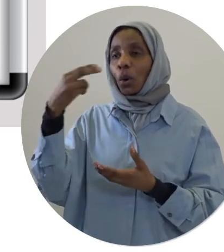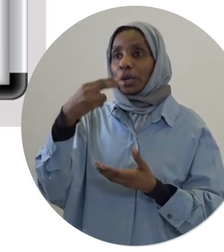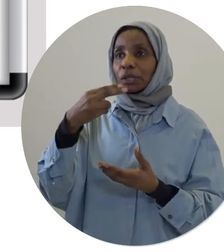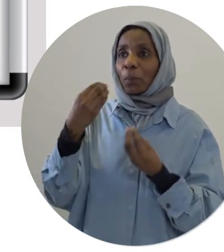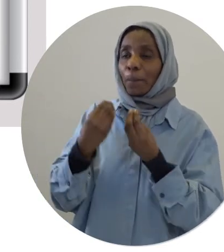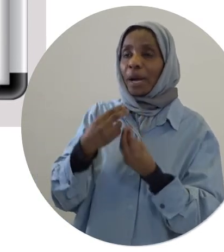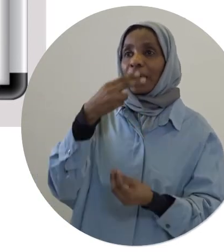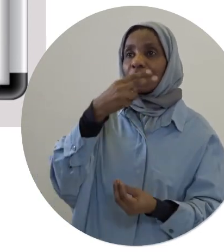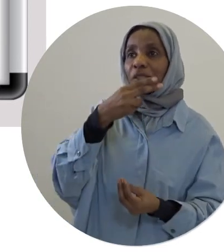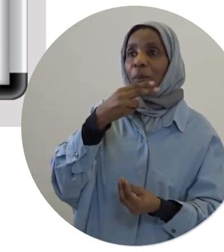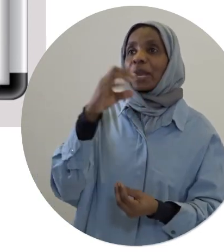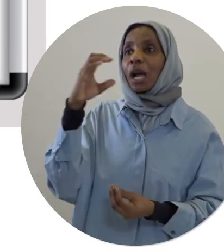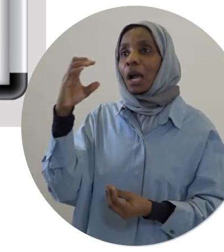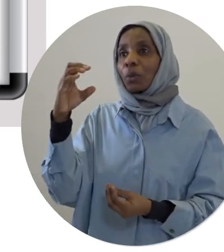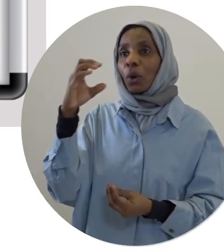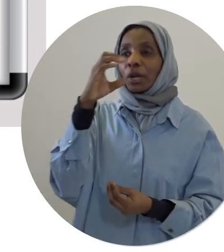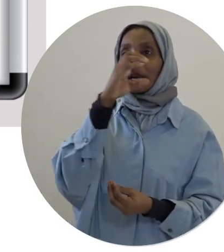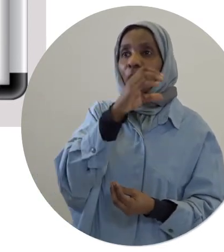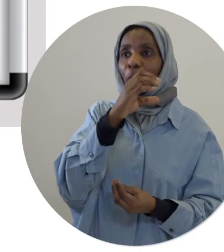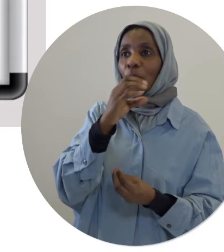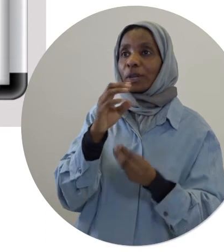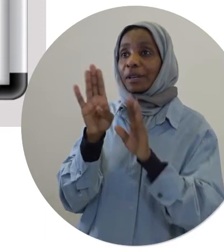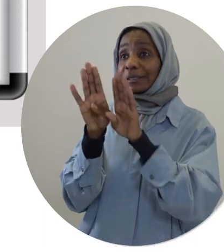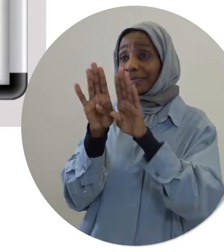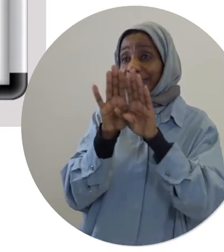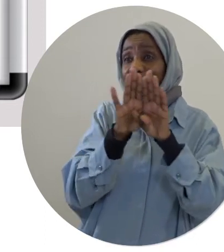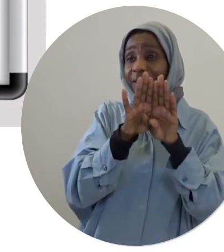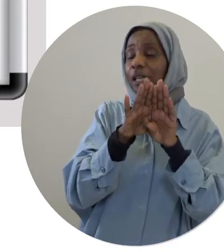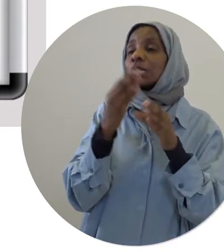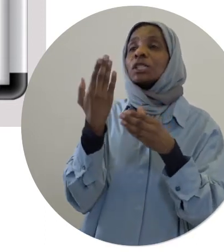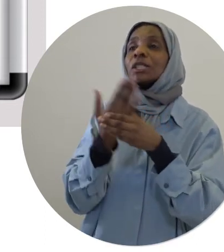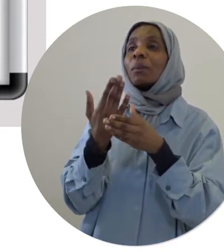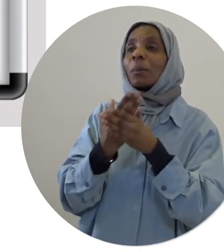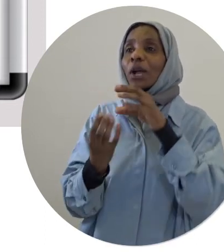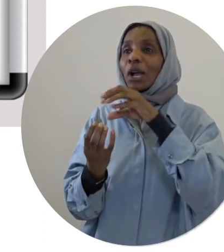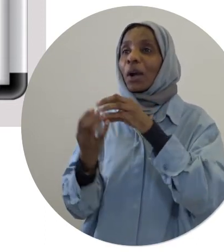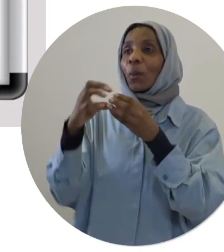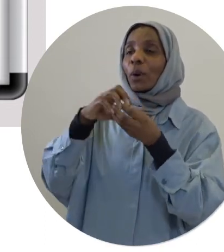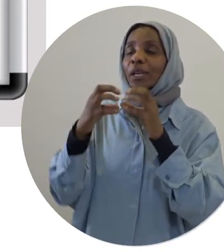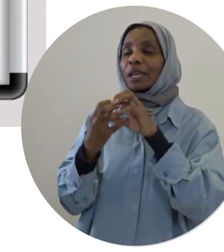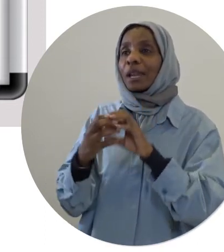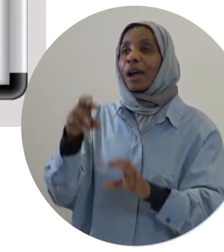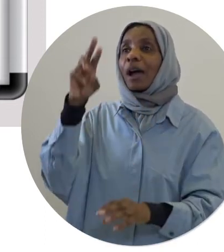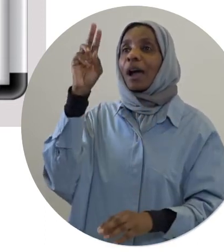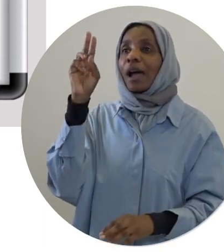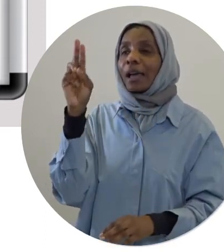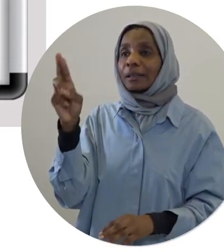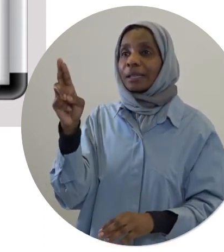الهيدروكسيل والهيدروجين من ذرتي كربون متجاورتين لتكوين الألكين المقابل